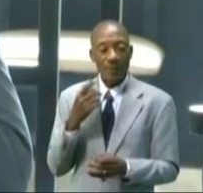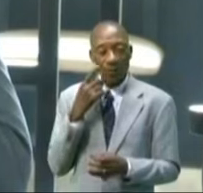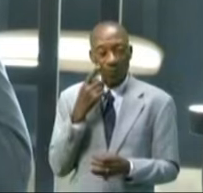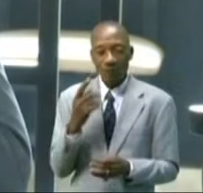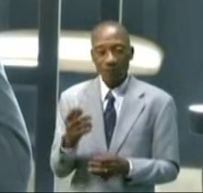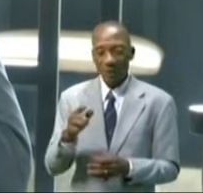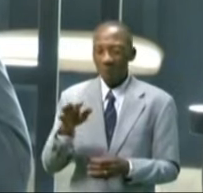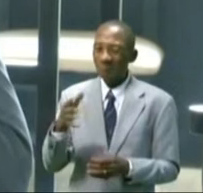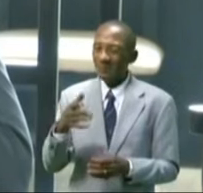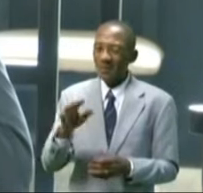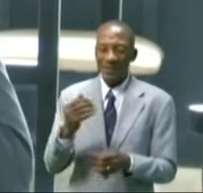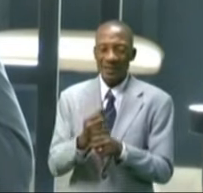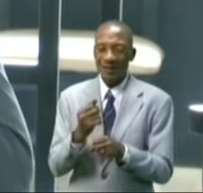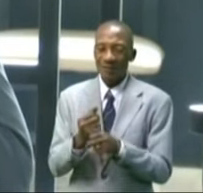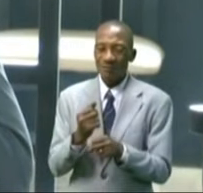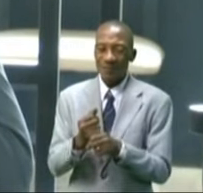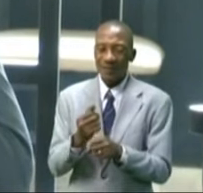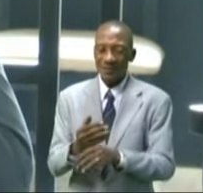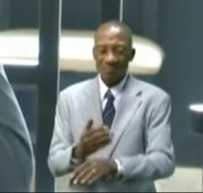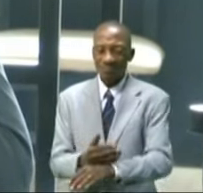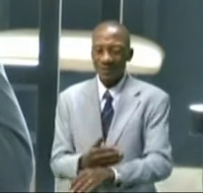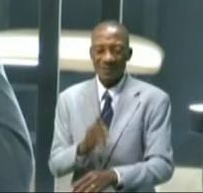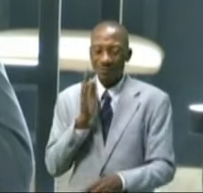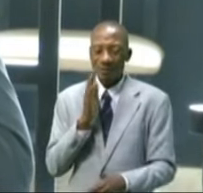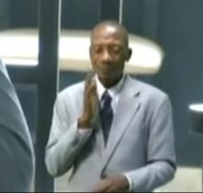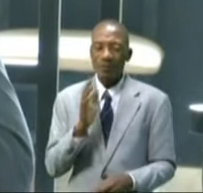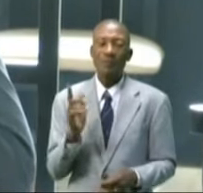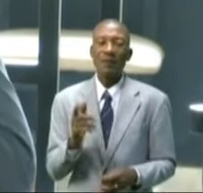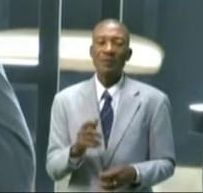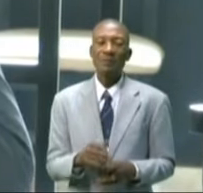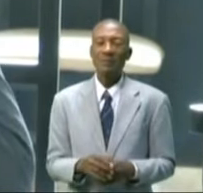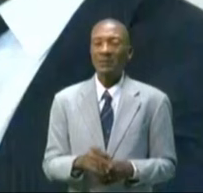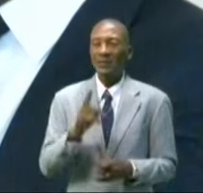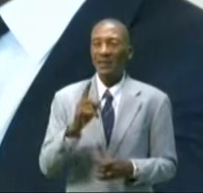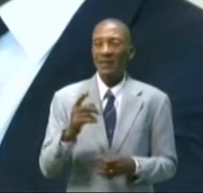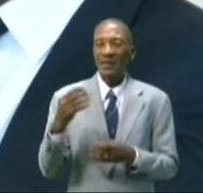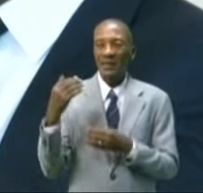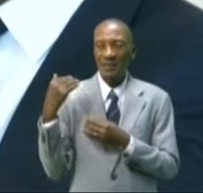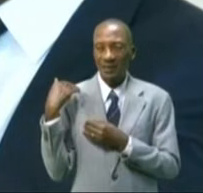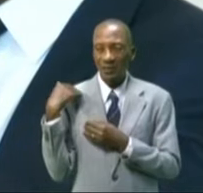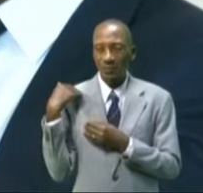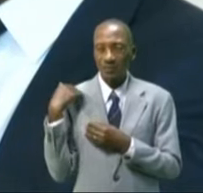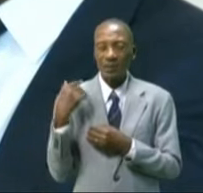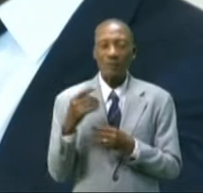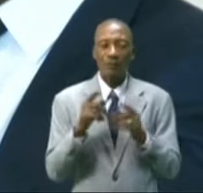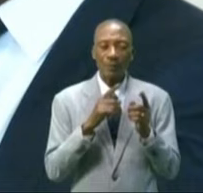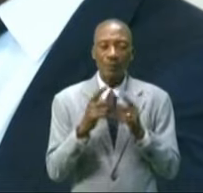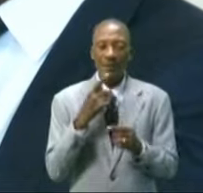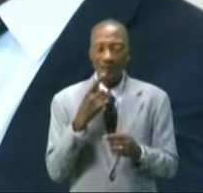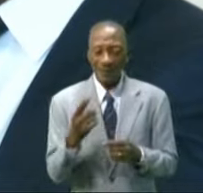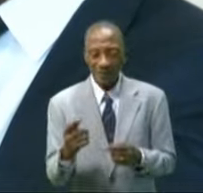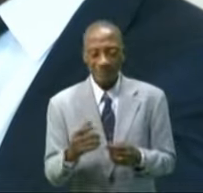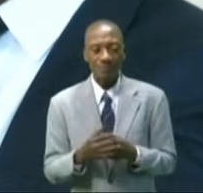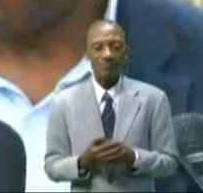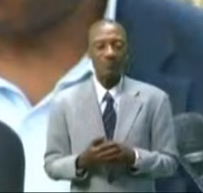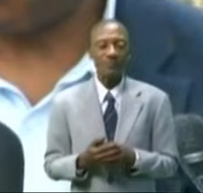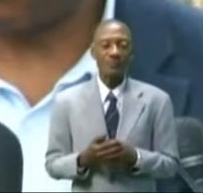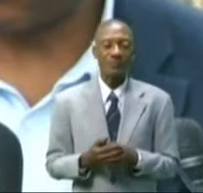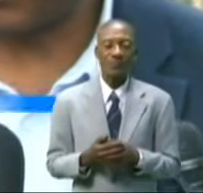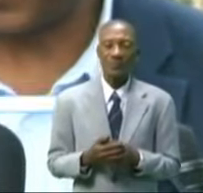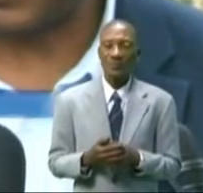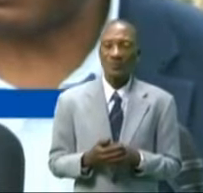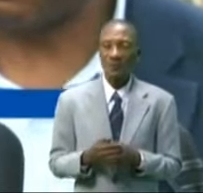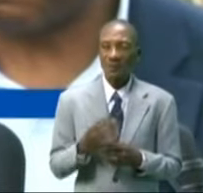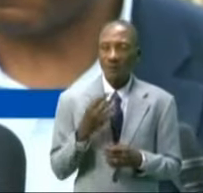ses experts, comme le confirme M. Banza Kasongo Daniel. Les minerais stratégiques dépendent des époques.